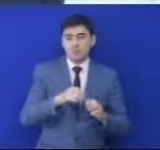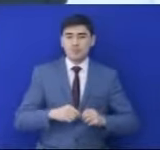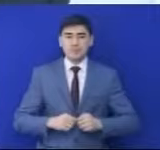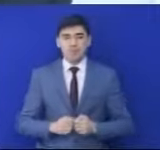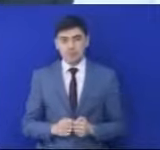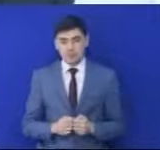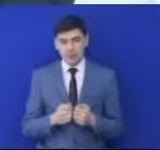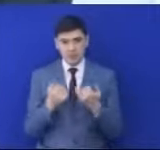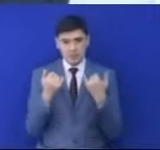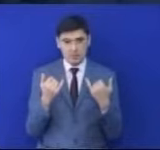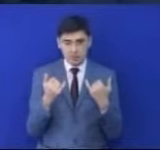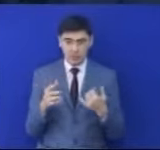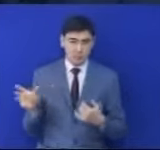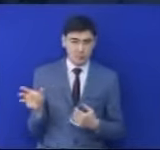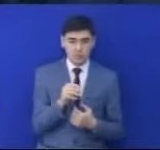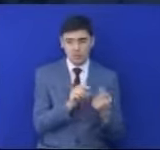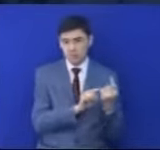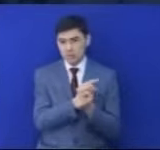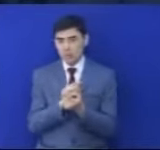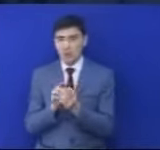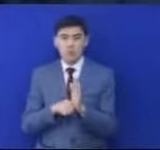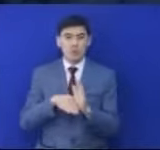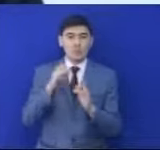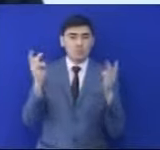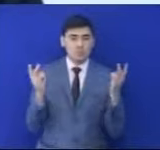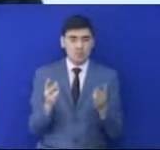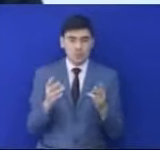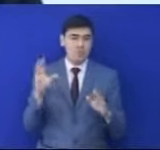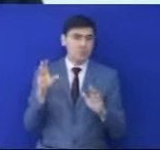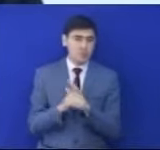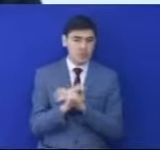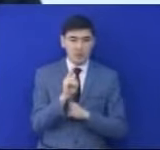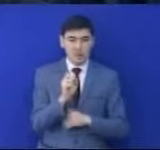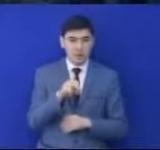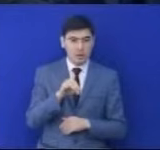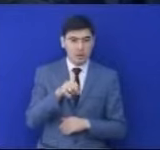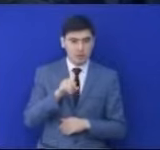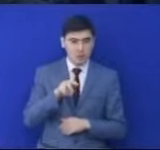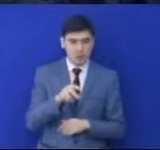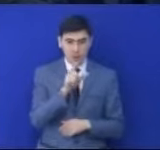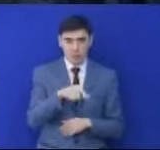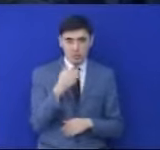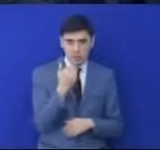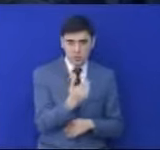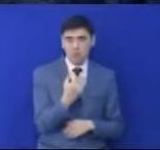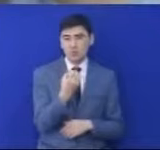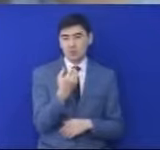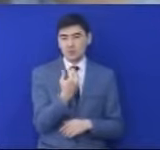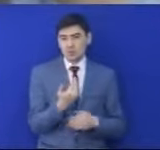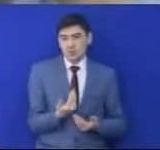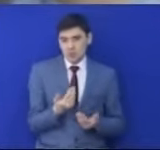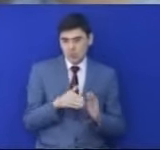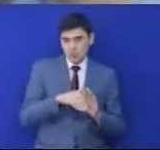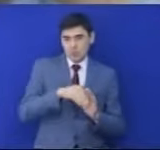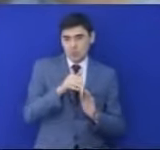саланы жаңғыртудың маңызы зор. Әсіресе, адами капитал мен білім берудің жаңа сапасын жасау қажет. Бұған қатысты елбасы жолдауында